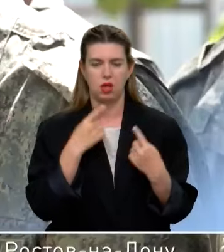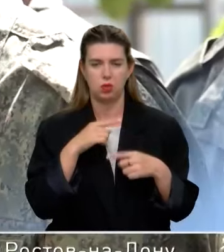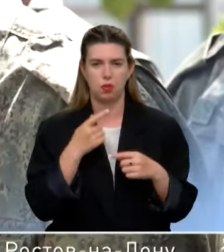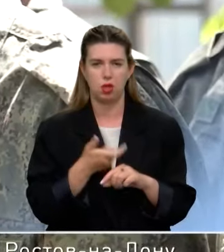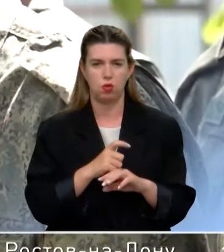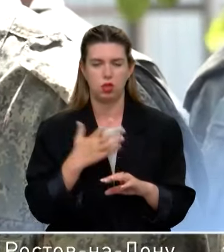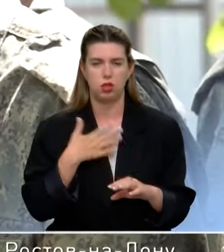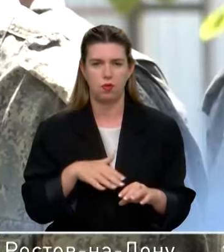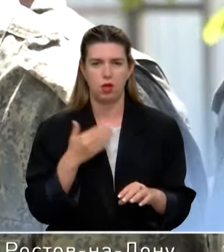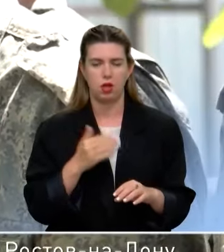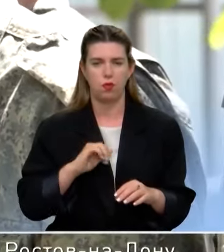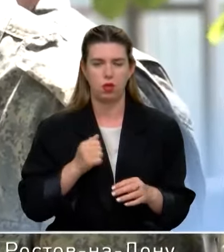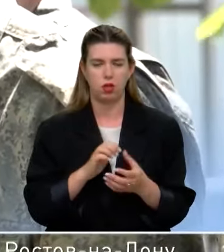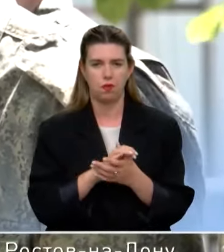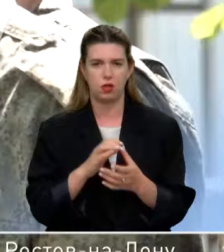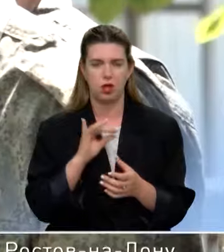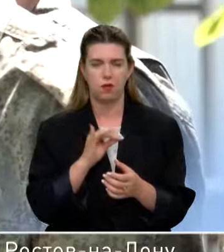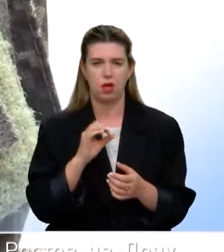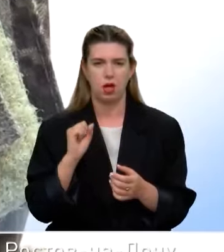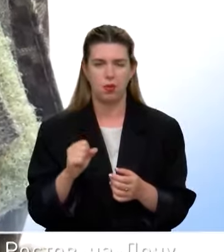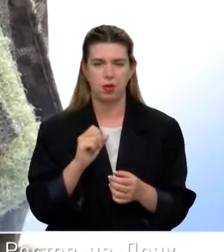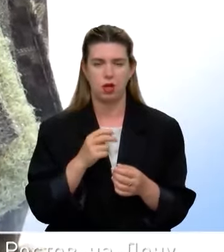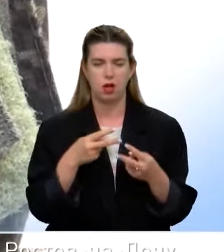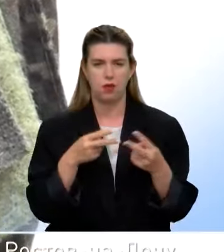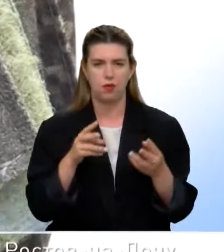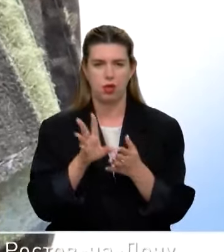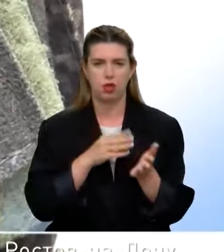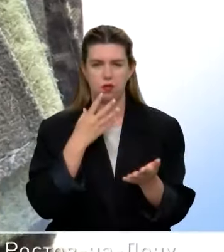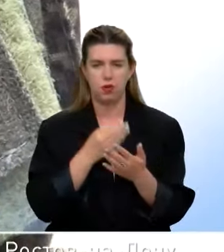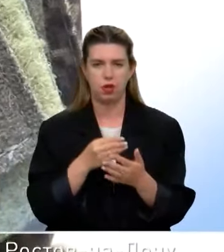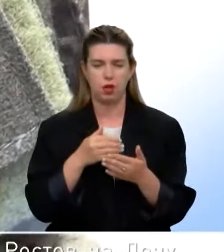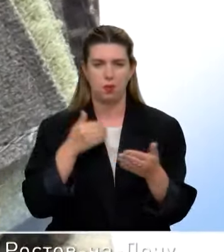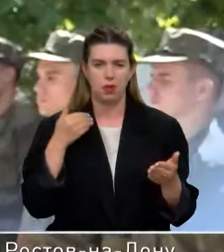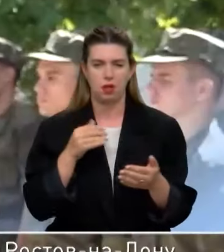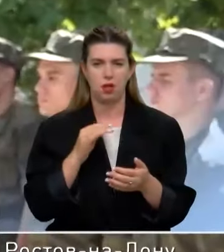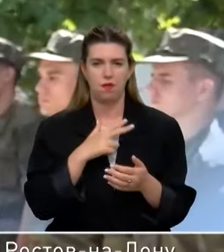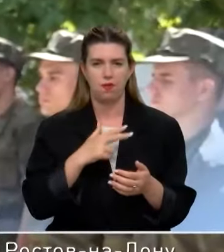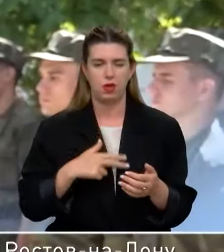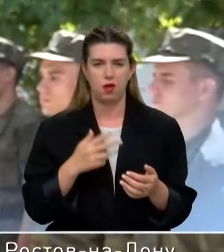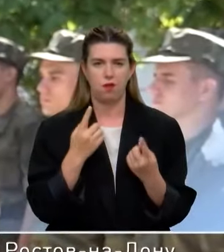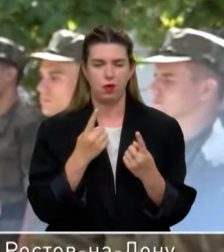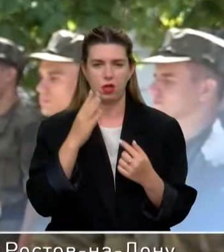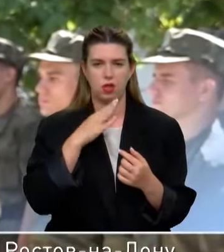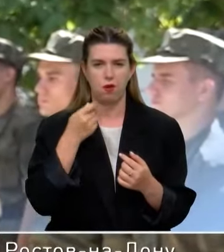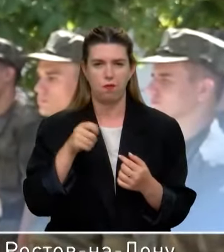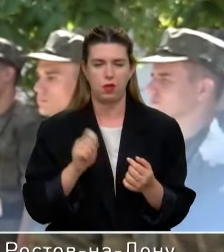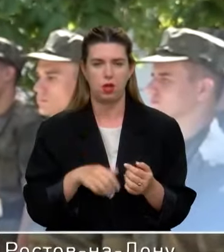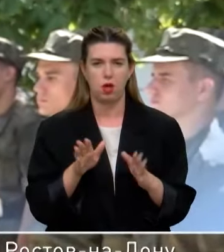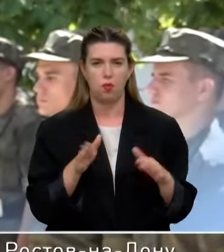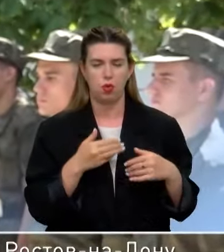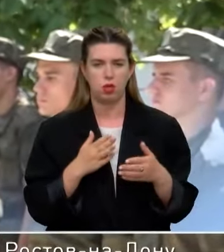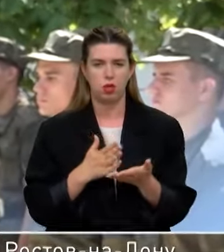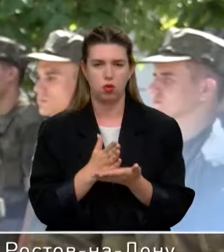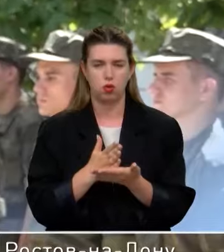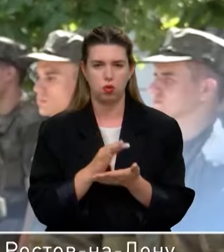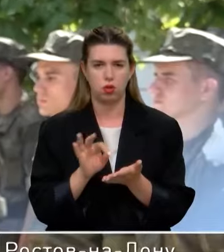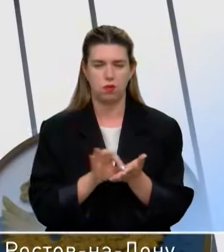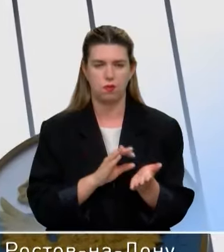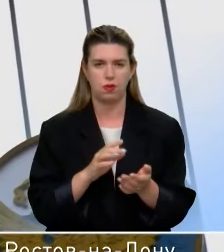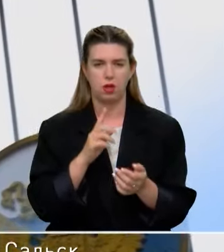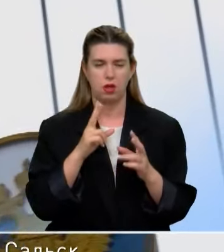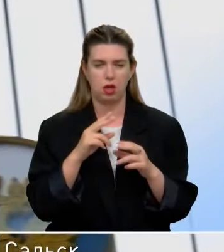очево а его товарищ Иван Арапов равняется на своих предков ветеранов Великой Отечественной войны после прохождения срочной